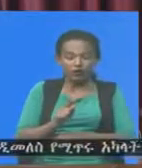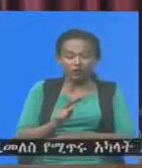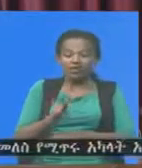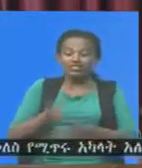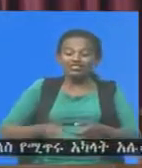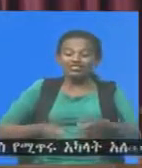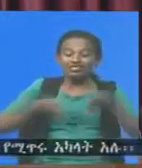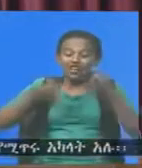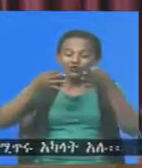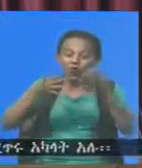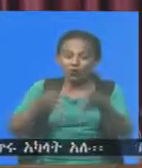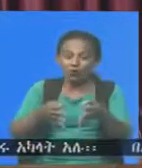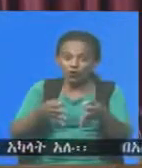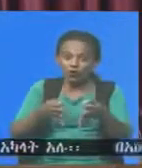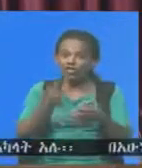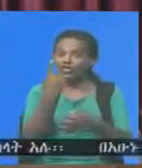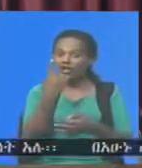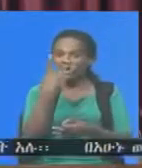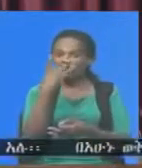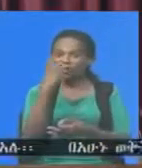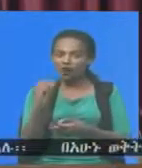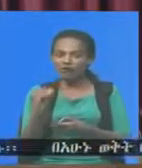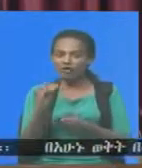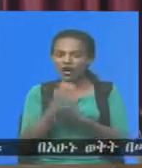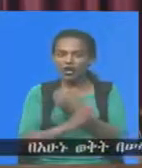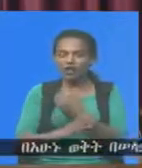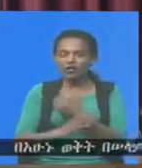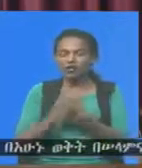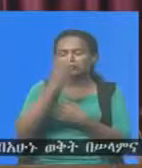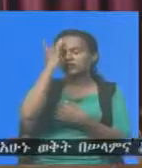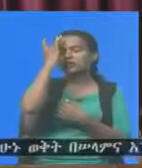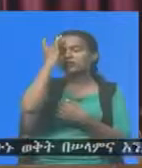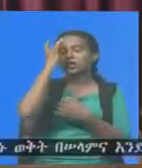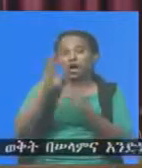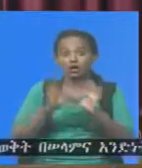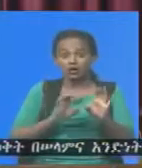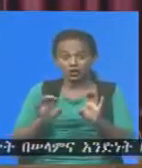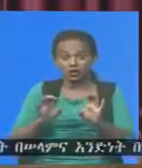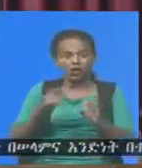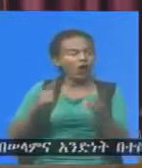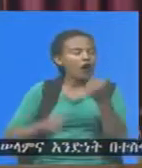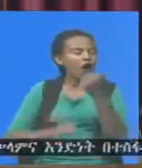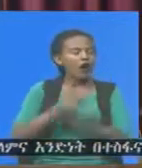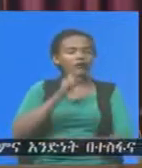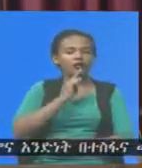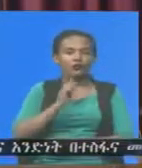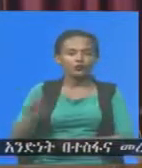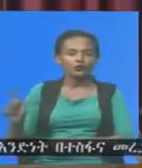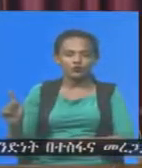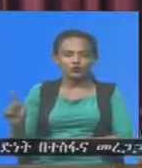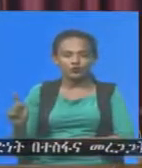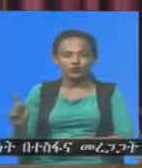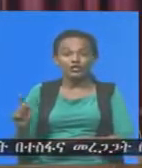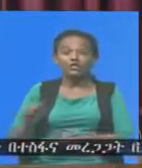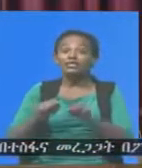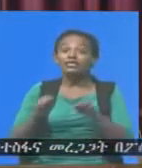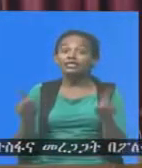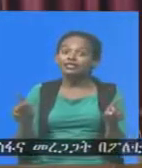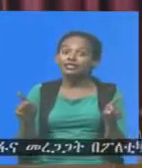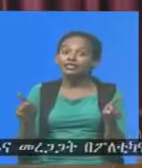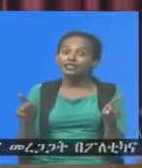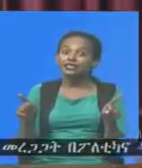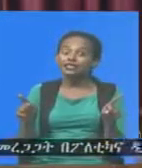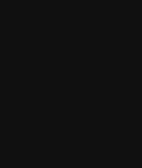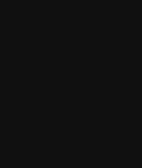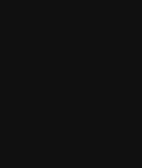ስናዘዋውርም እንዳንዳንድ የአፍሪካ ሀገራት በዋልፈሰስ ካደረግነው አደጋ ነው፣ የበለጠ አደጋ ያመጣል። ግን